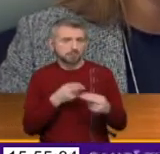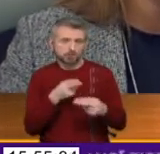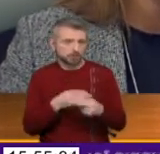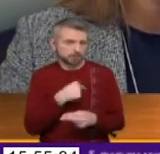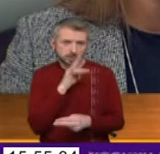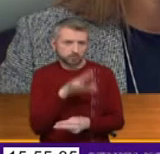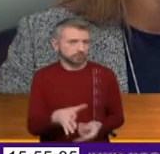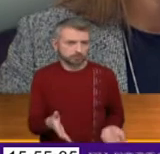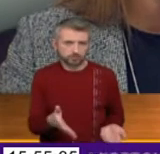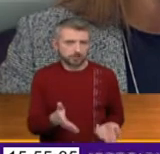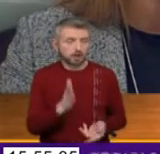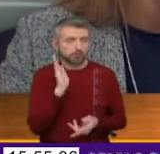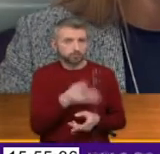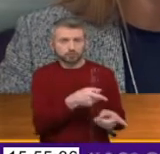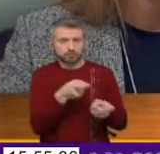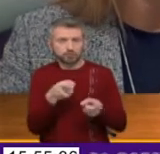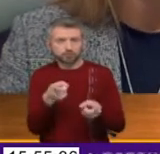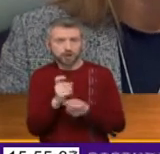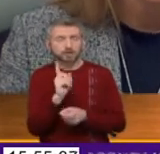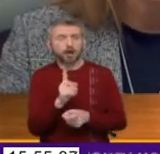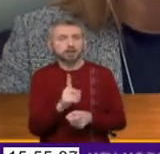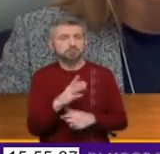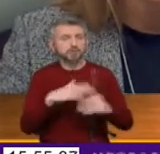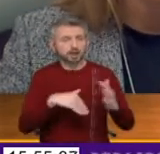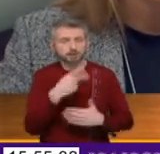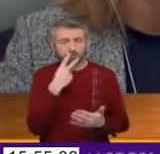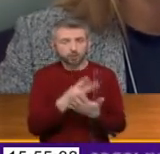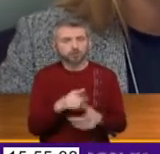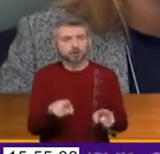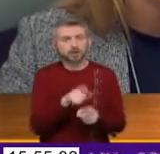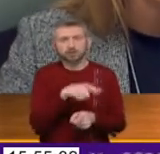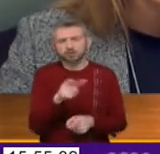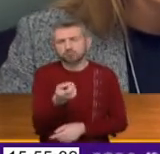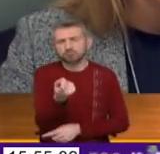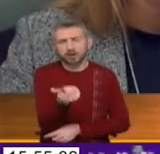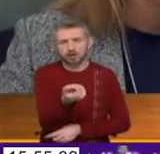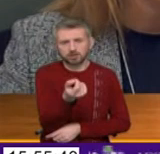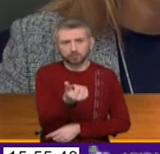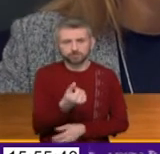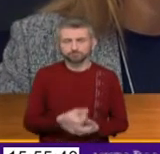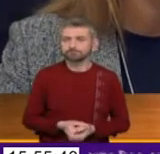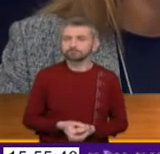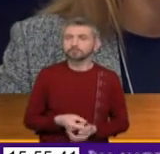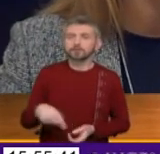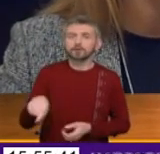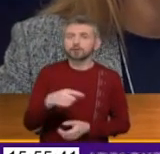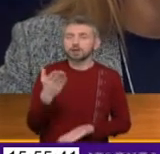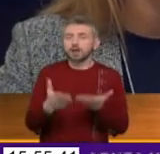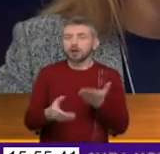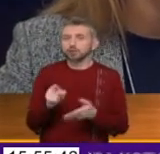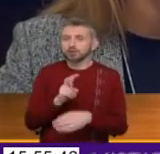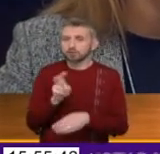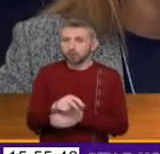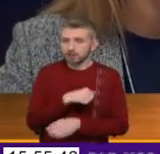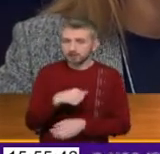не станемо. Тобто будемо залучати, але, знову ж таки, практика показує, що таких людей дуже мало. Так. І вони, якщо вони приходять